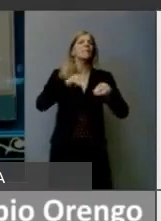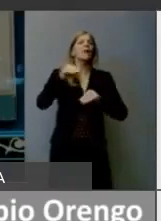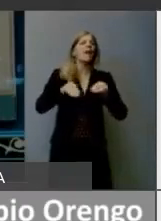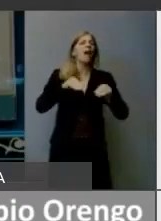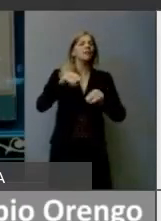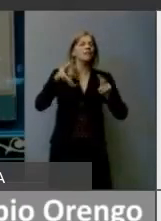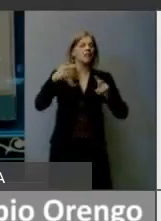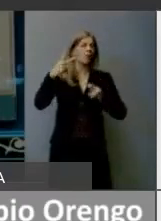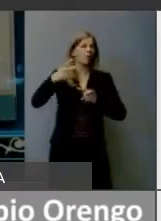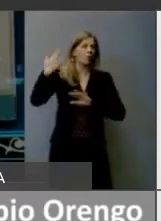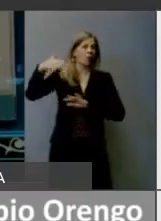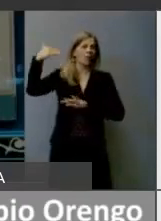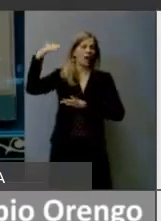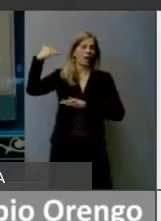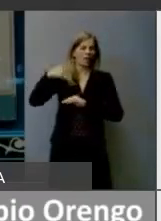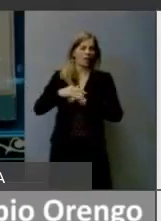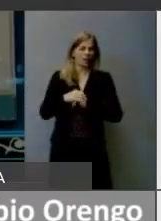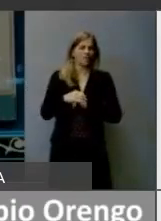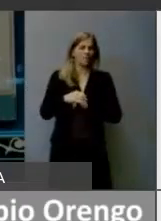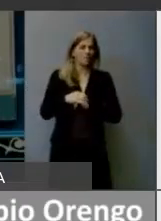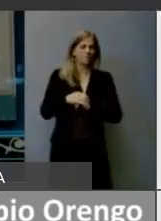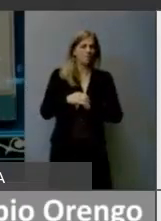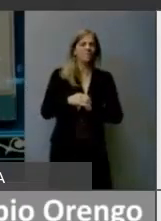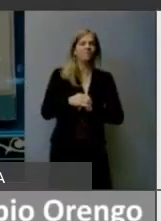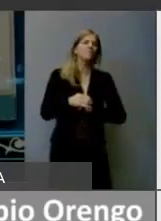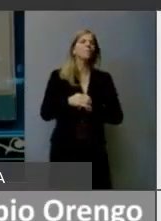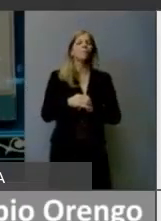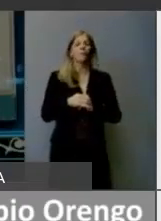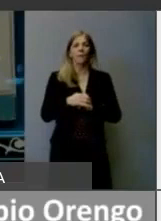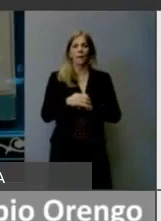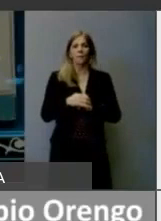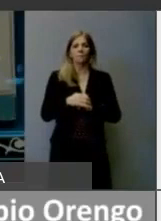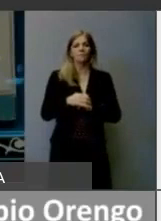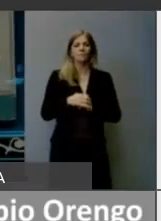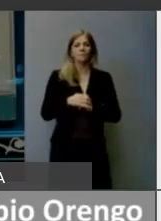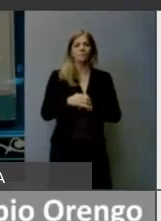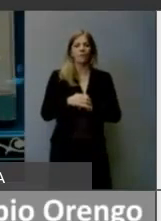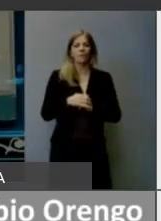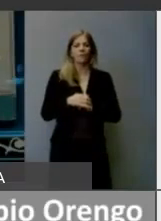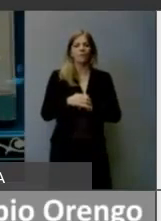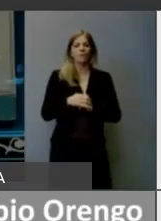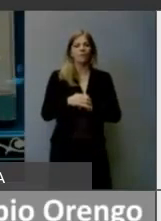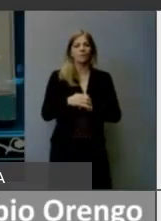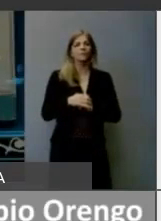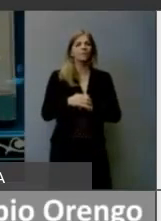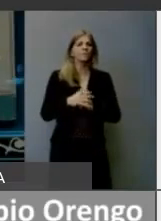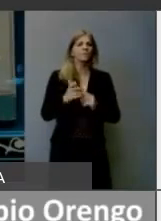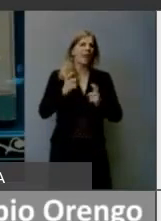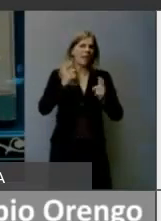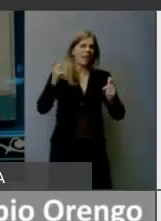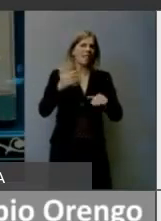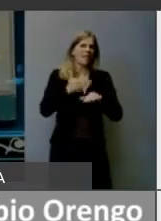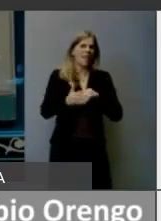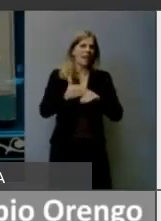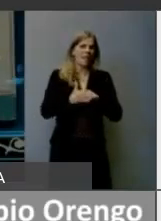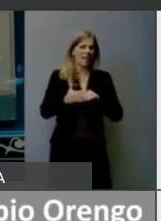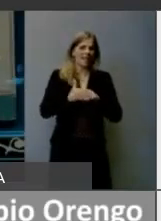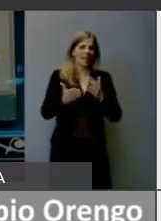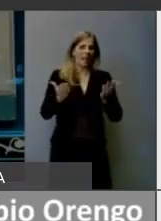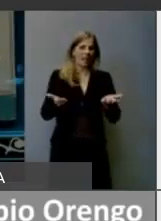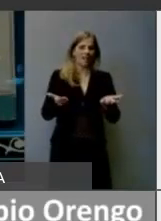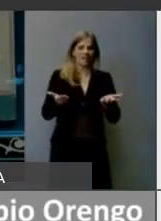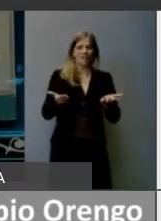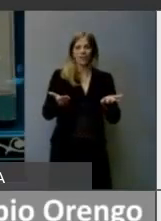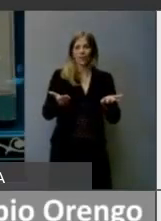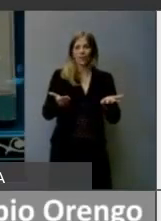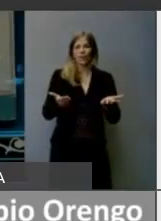questo riconoscimento che si è permesso una battuta, anche quello in grave ritardo, a un nostro concittadino che ha